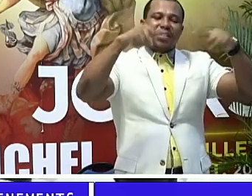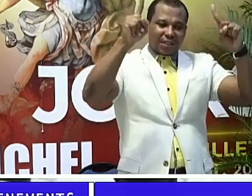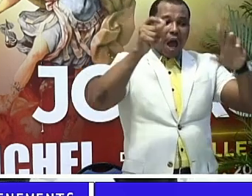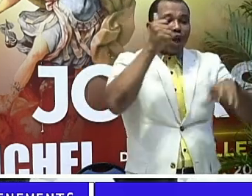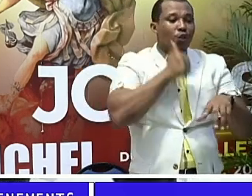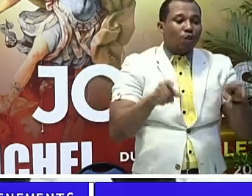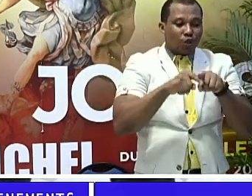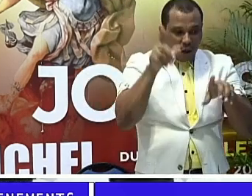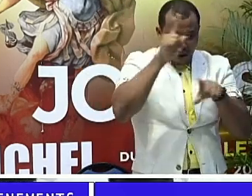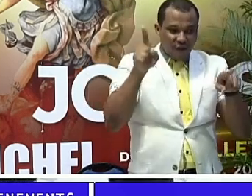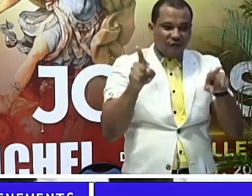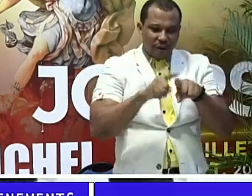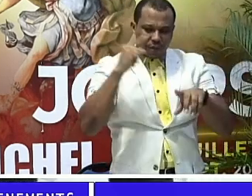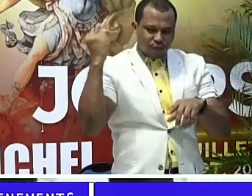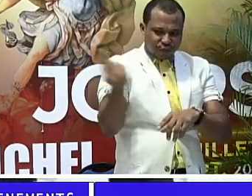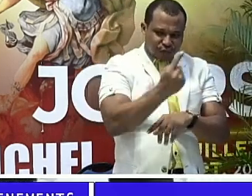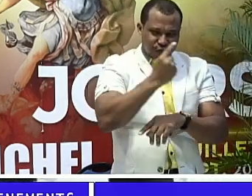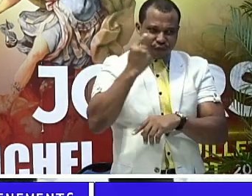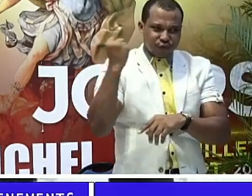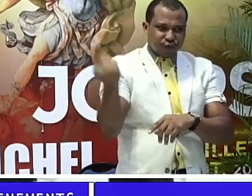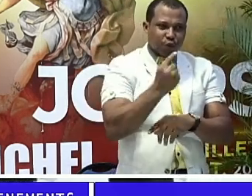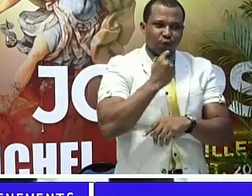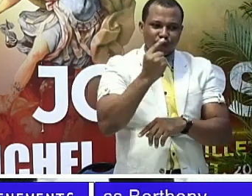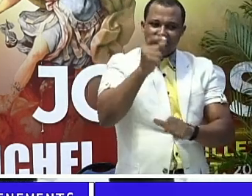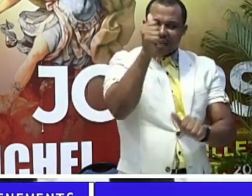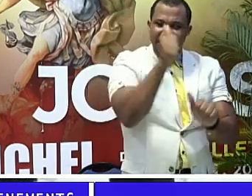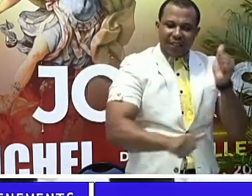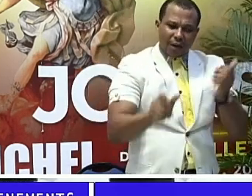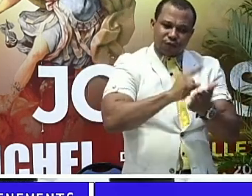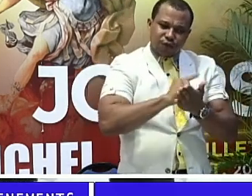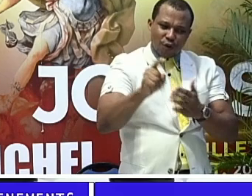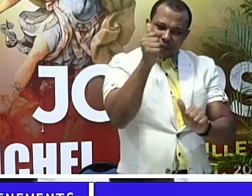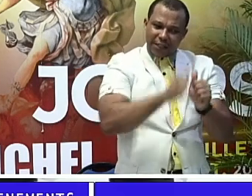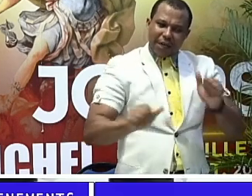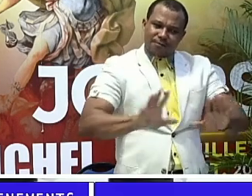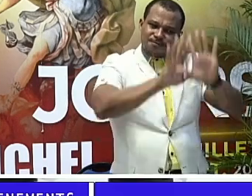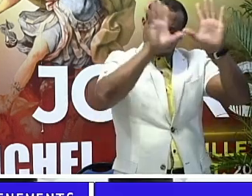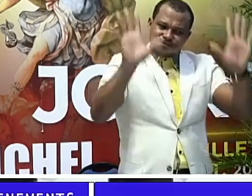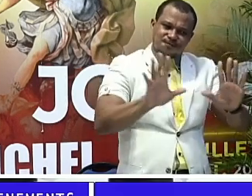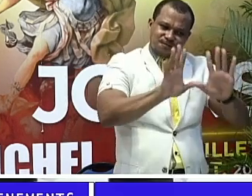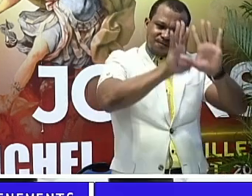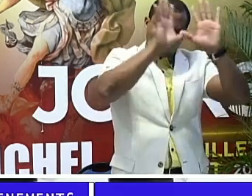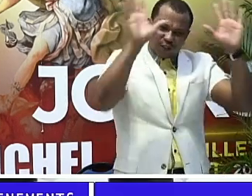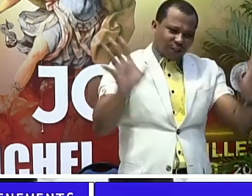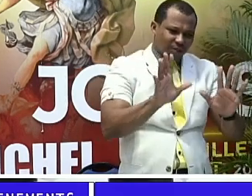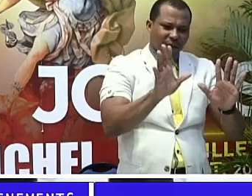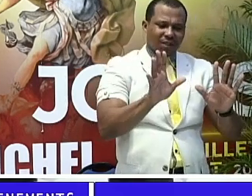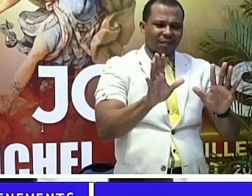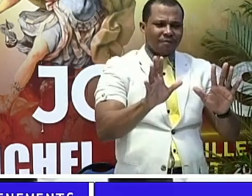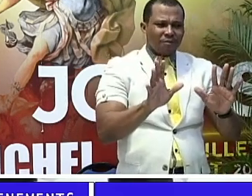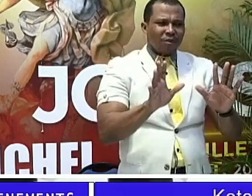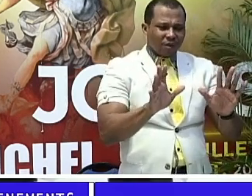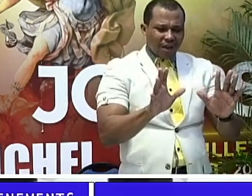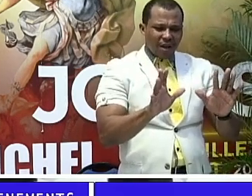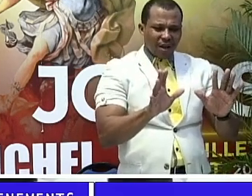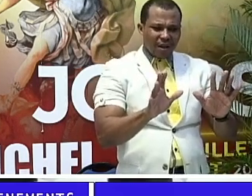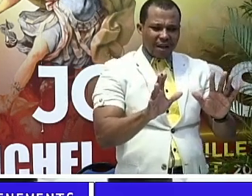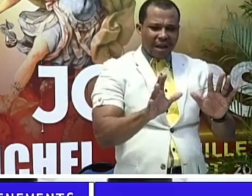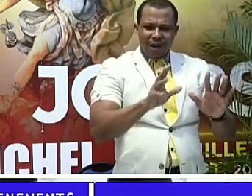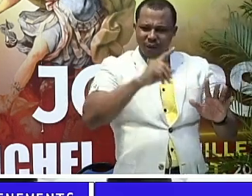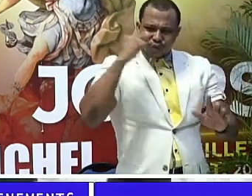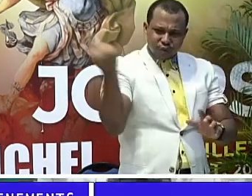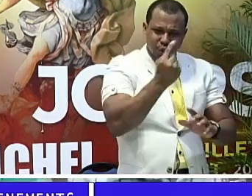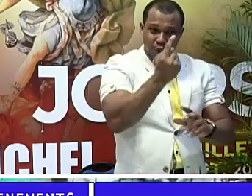Maxime yo, moi dit, moi toujours dit, chaque semaine, chaque six mois dans la vie, faut toujours reviser objectif que vous